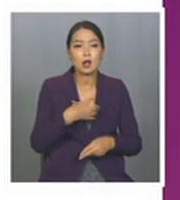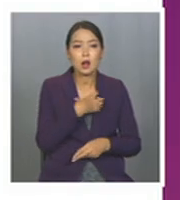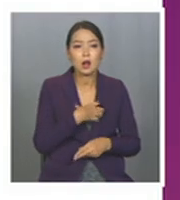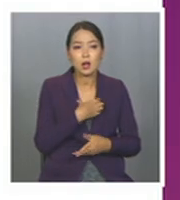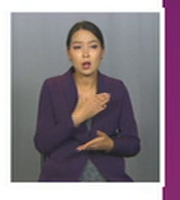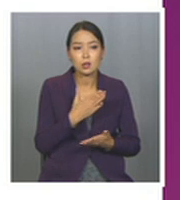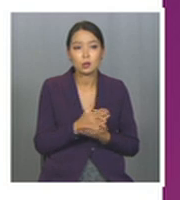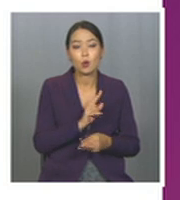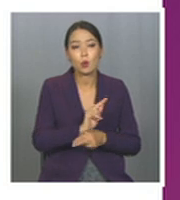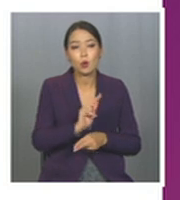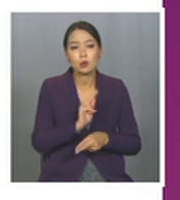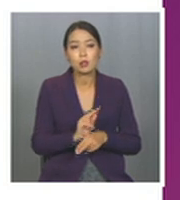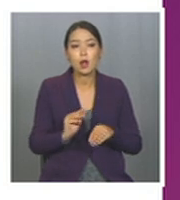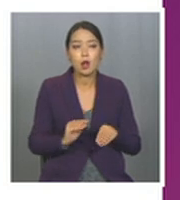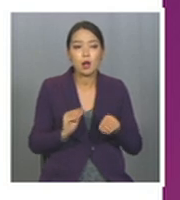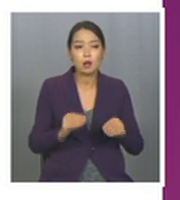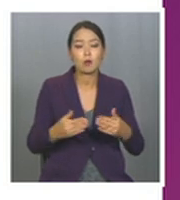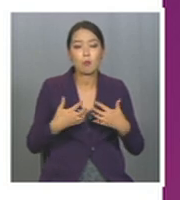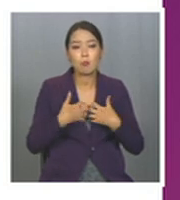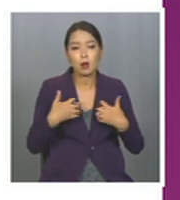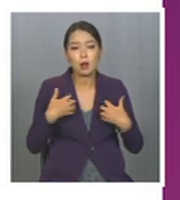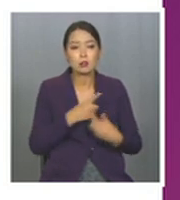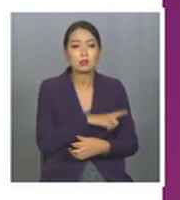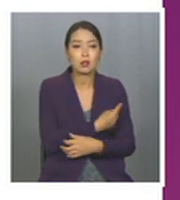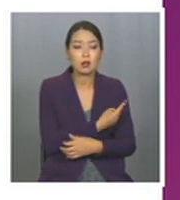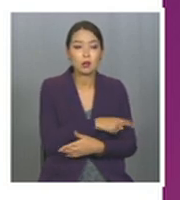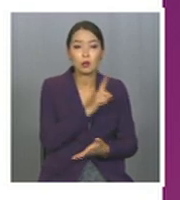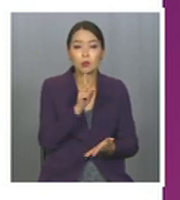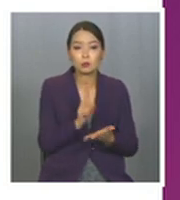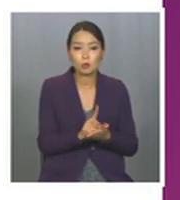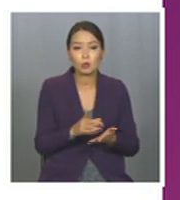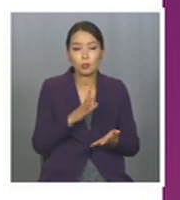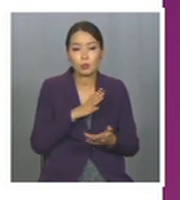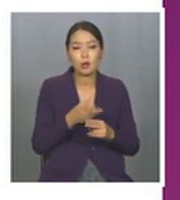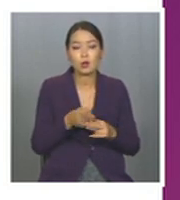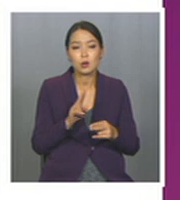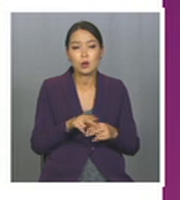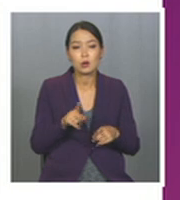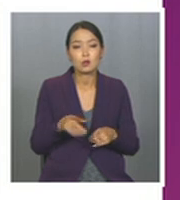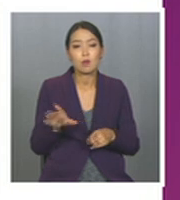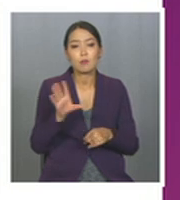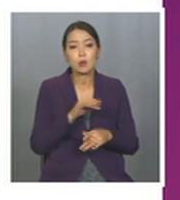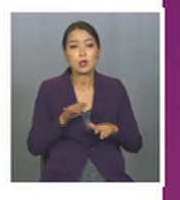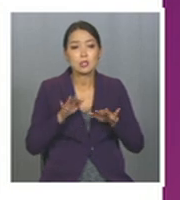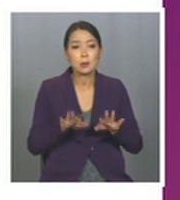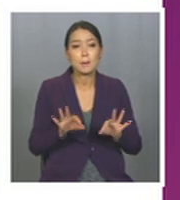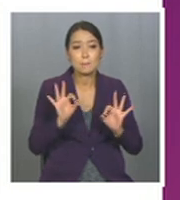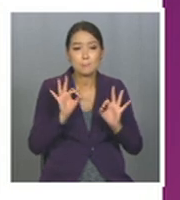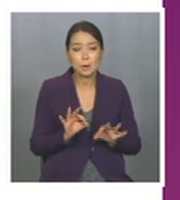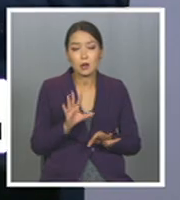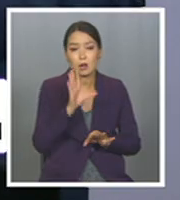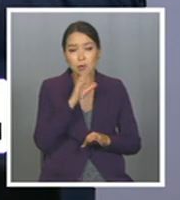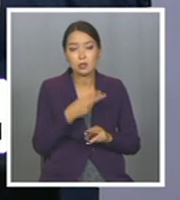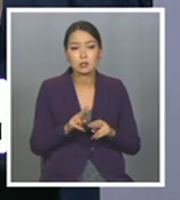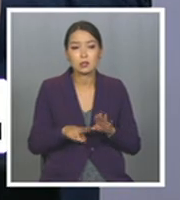оқытушы, агроном, мал дәрігерлері дейді. Яғни осы шаруашылықты дұрыс жүргізе алатындай етіп оны мамандандыру